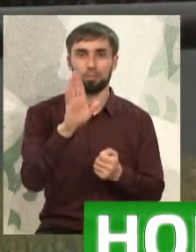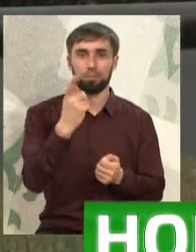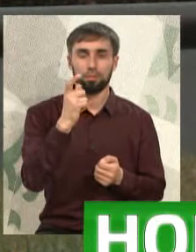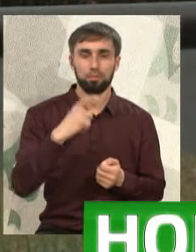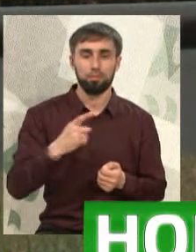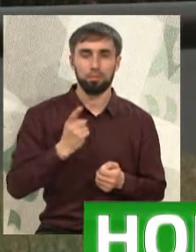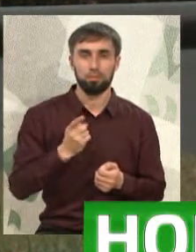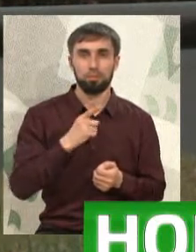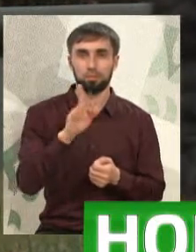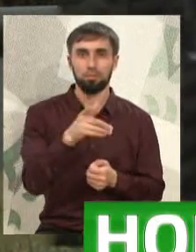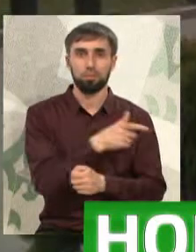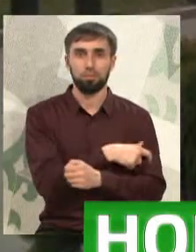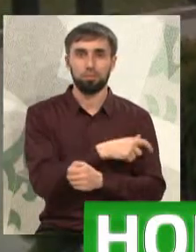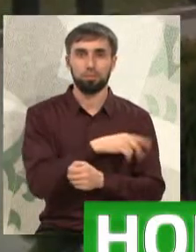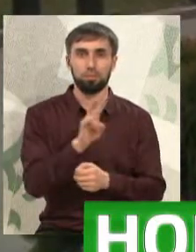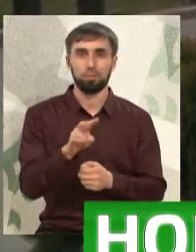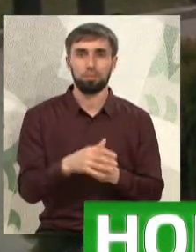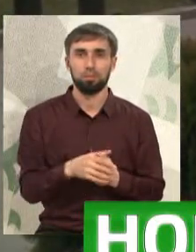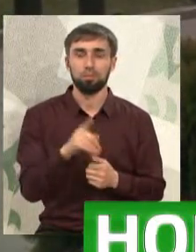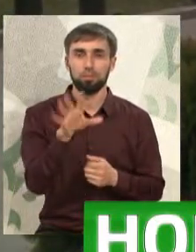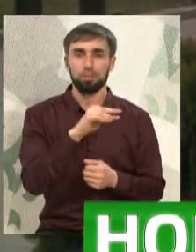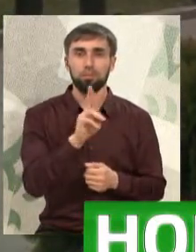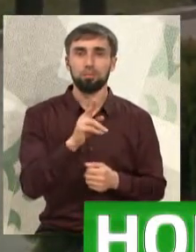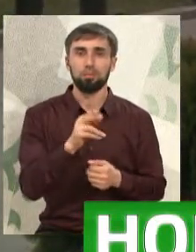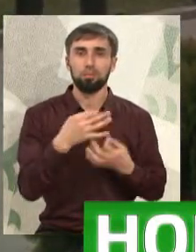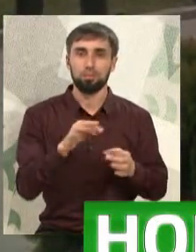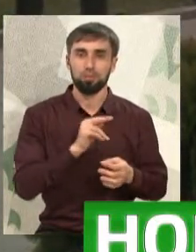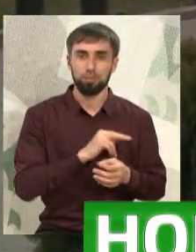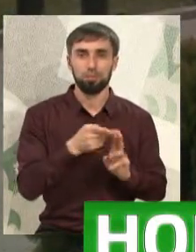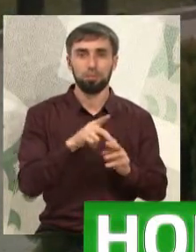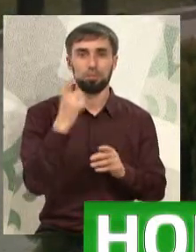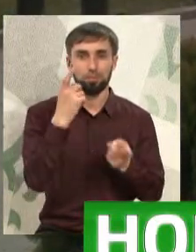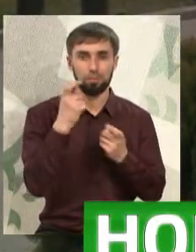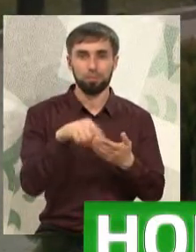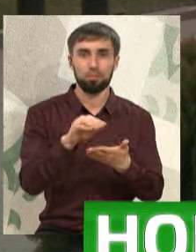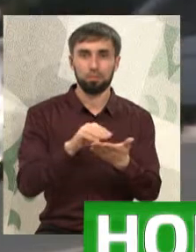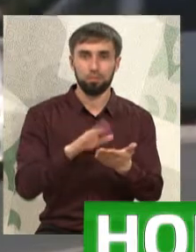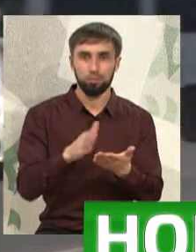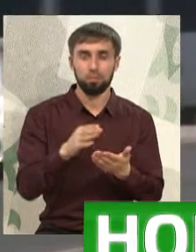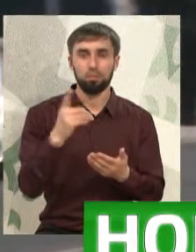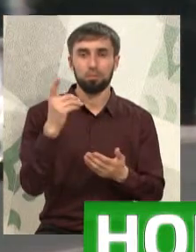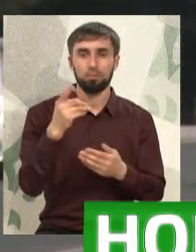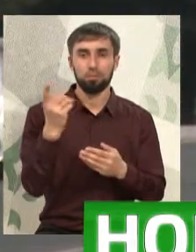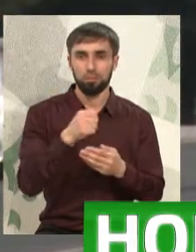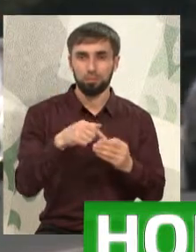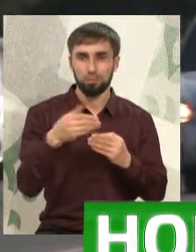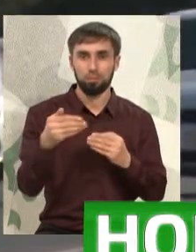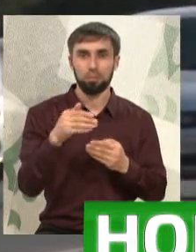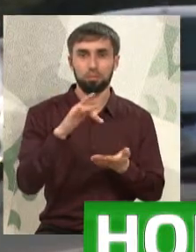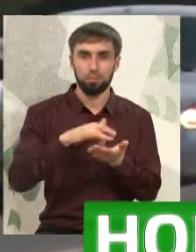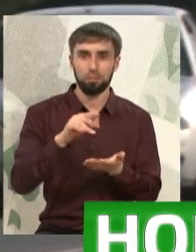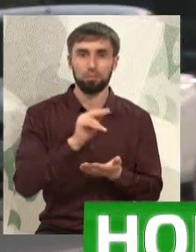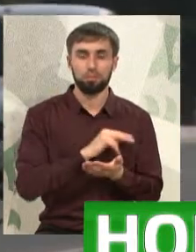каждой волонтерской организации. Добровольцы будут обрабатывать поступающие обращения. До конца недели такие волонтерские центры